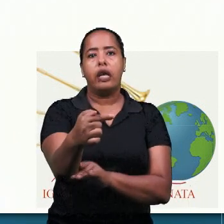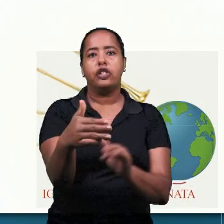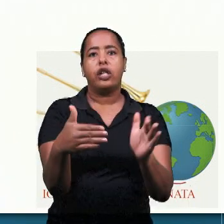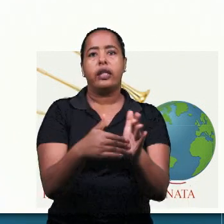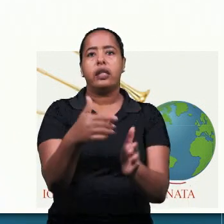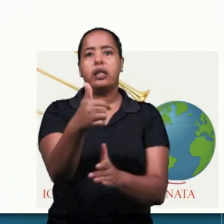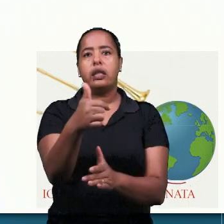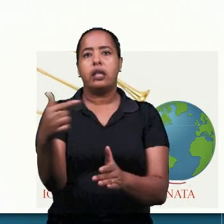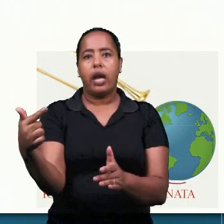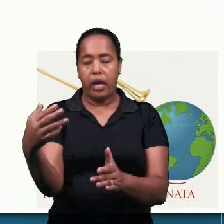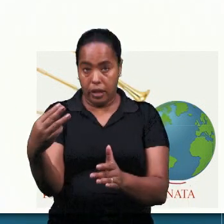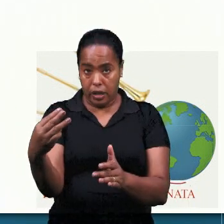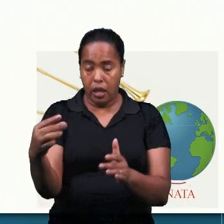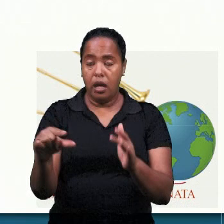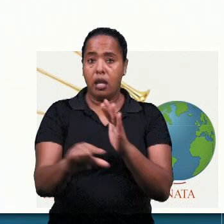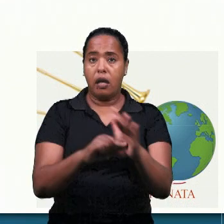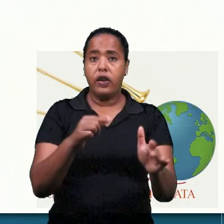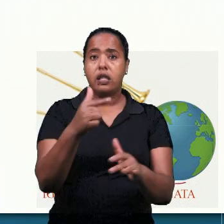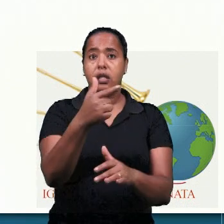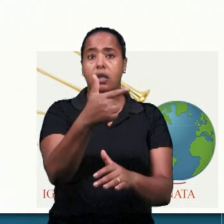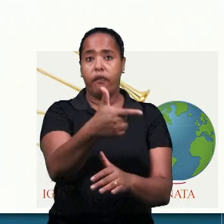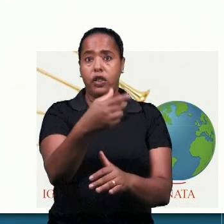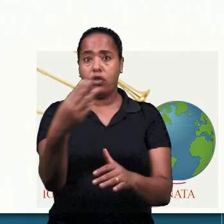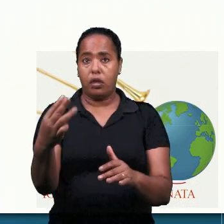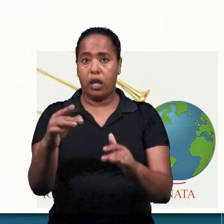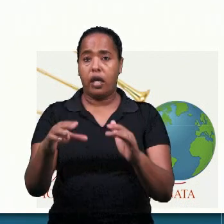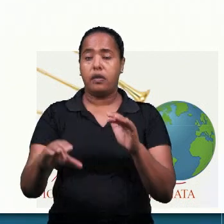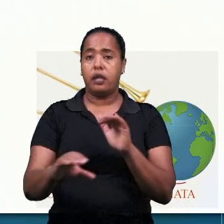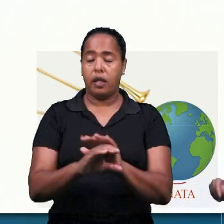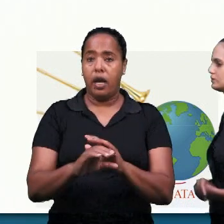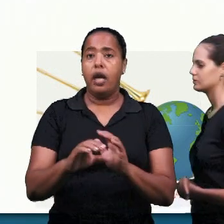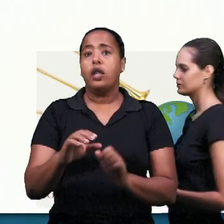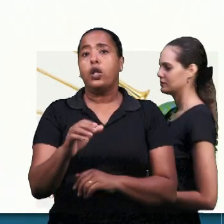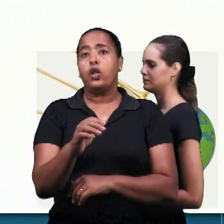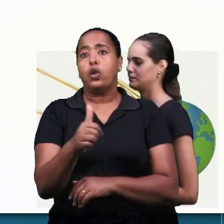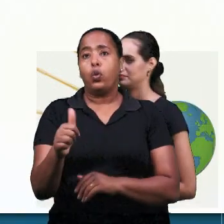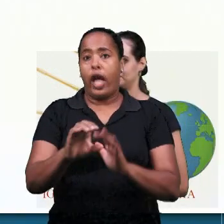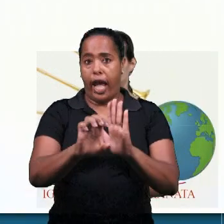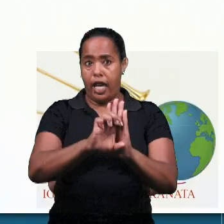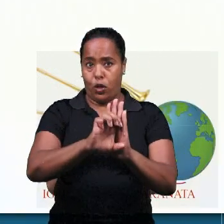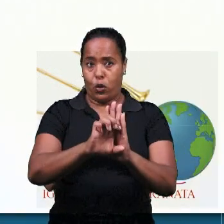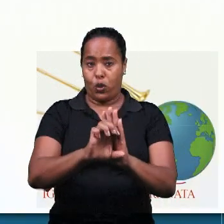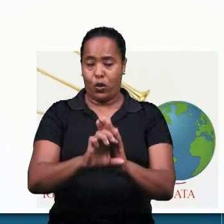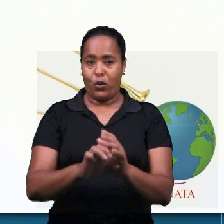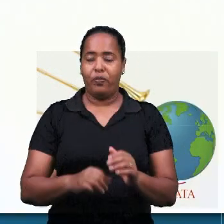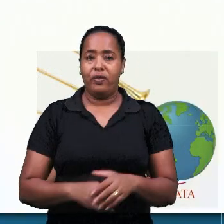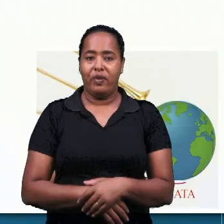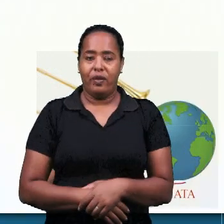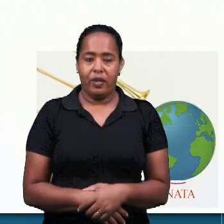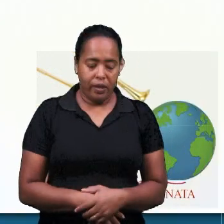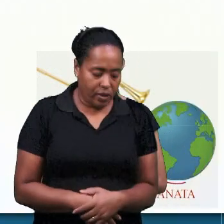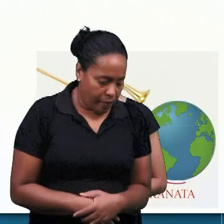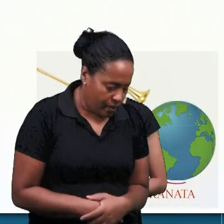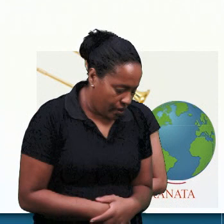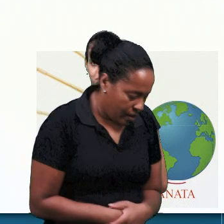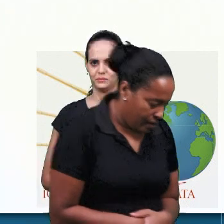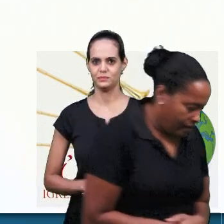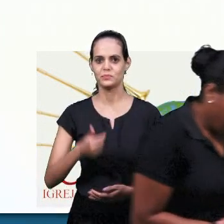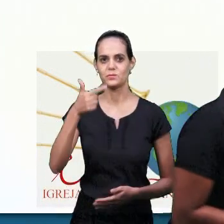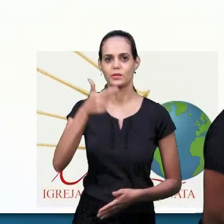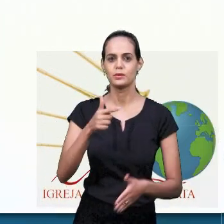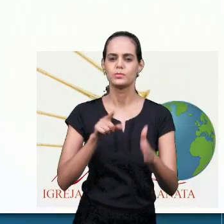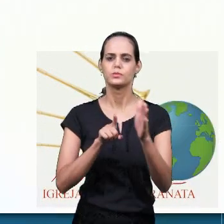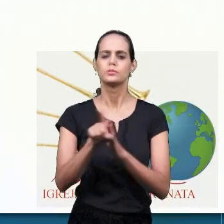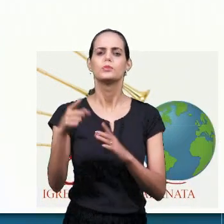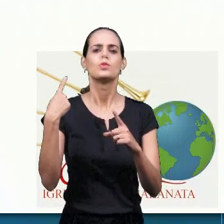verset 7 à 13, dans le verset 23, chapitre 12 d'Exode. Deuxième question pour pasteur ouvrier,